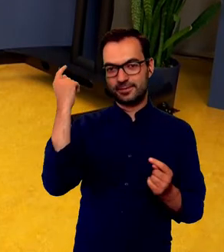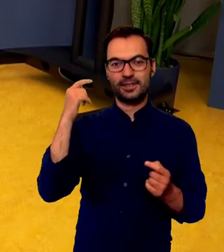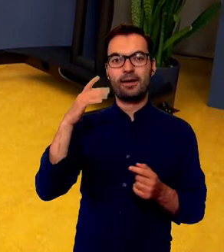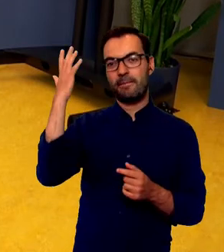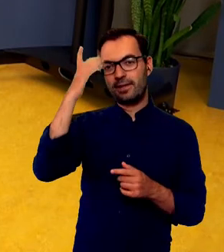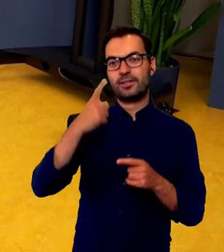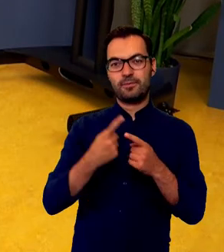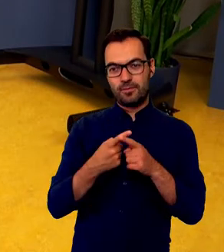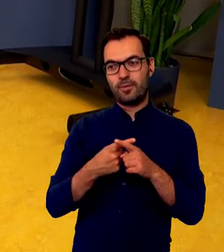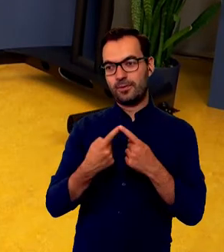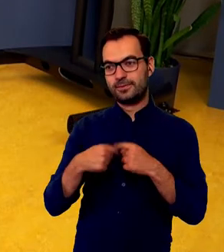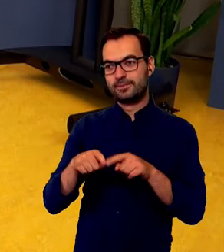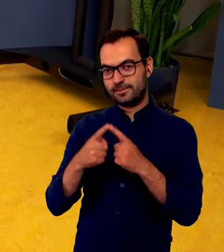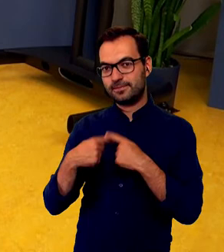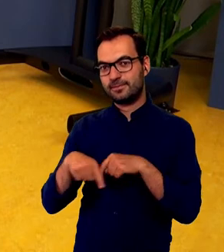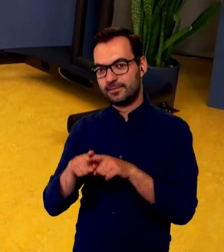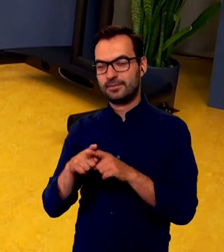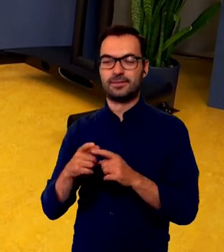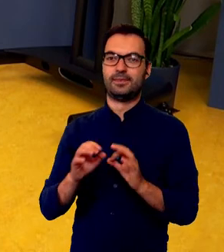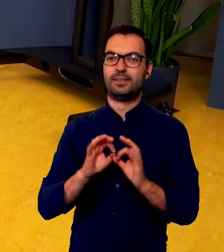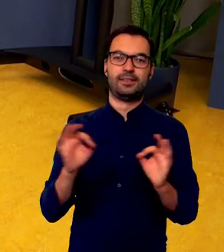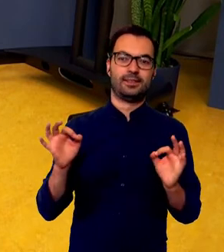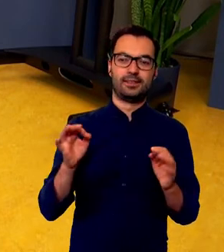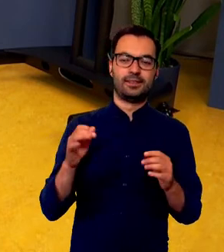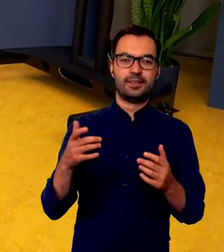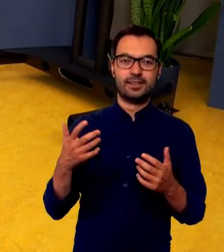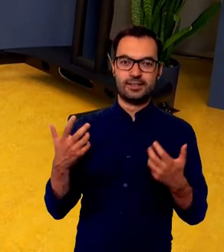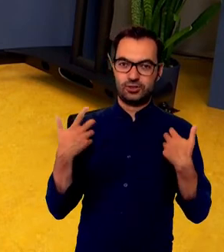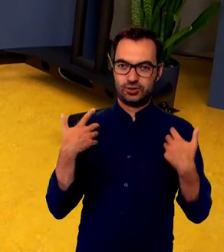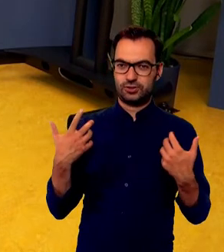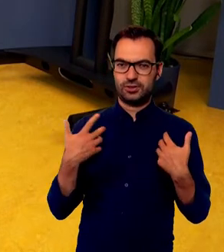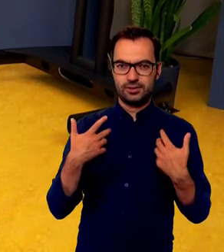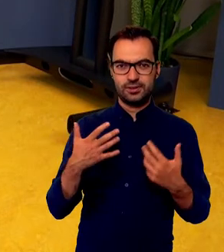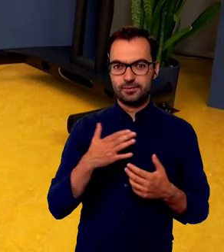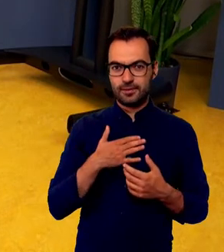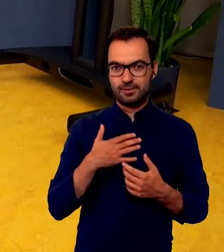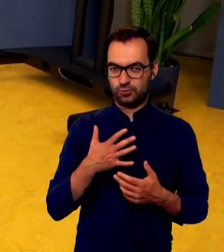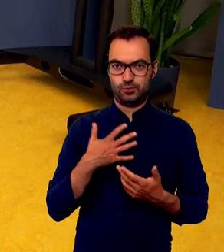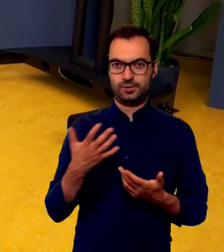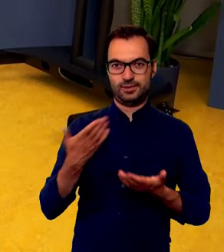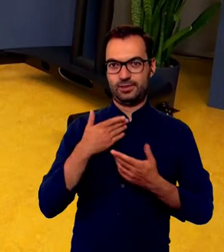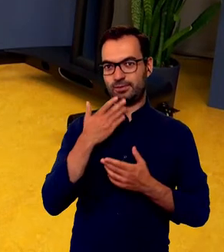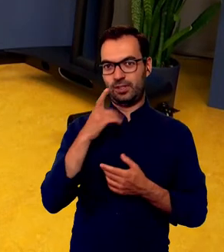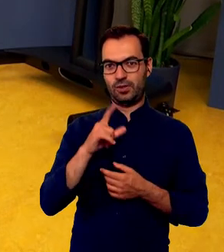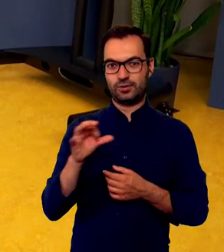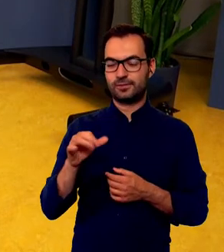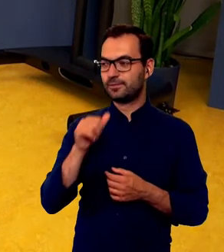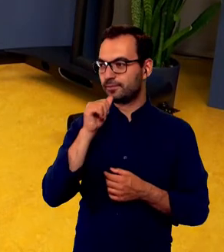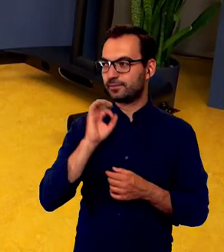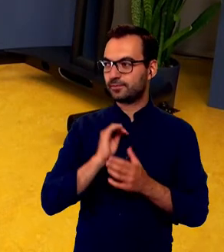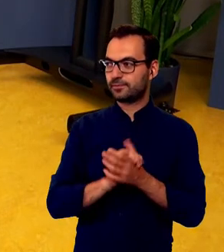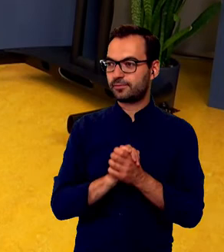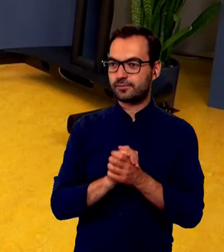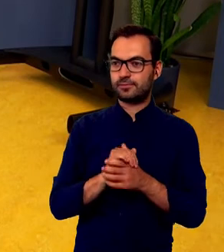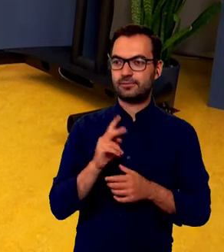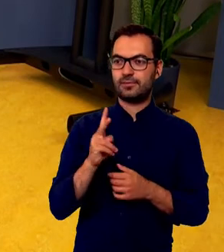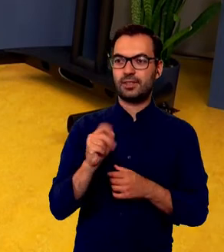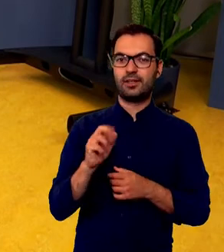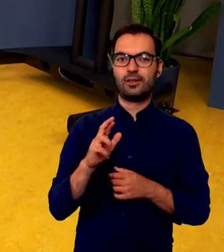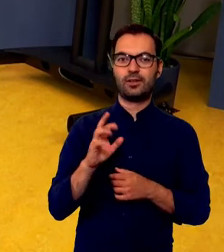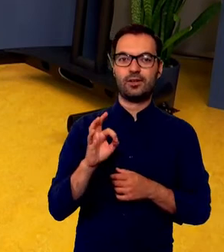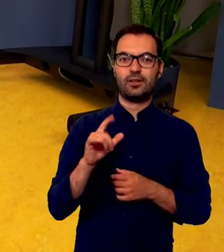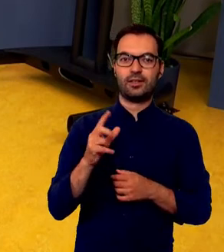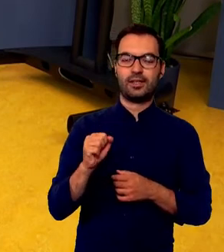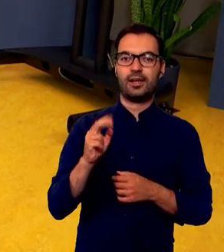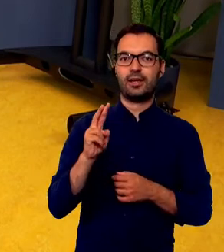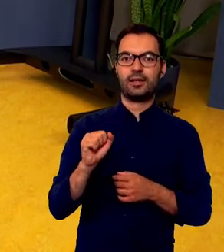marzenia się realizują i chyba niczego piękniejszego los nie mógł mi dać. Wiesz, wczoraj moja przyjaciółka Karolina Kamińska,